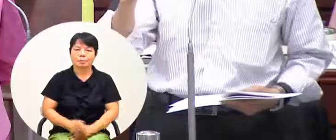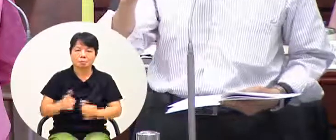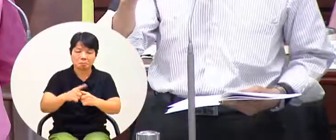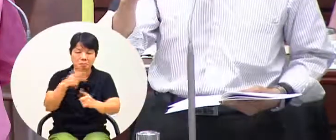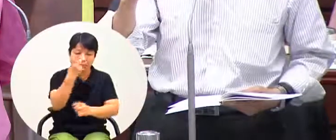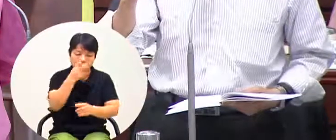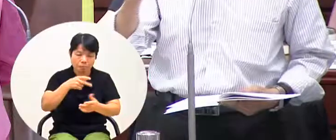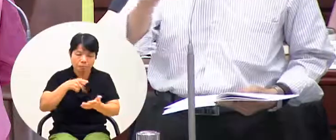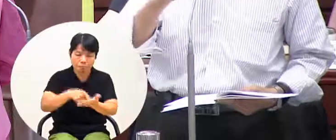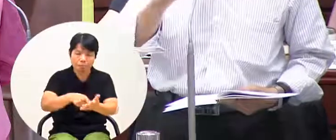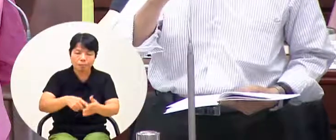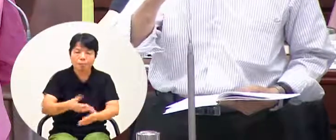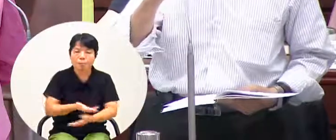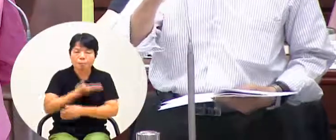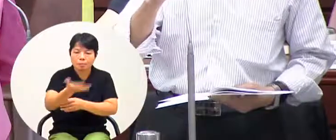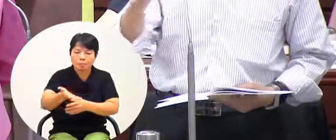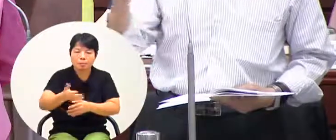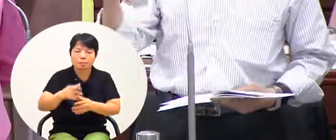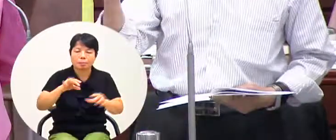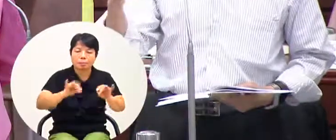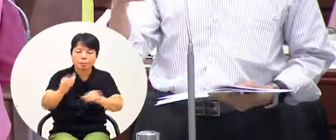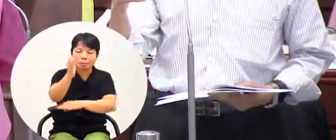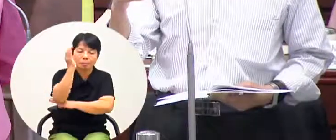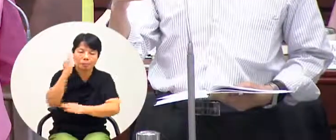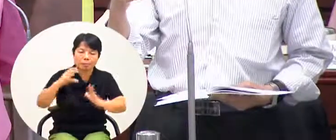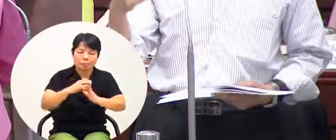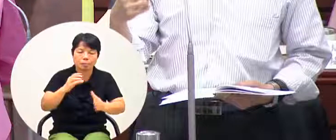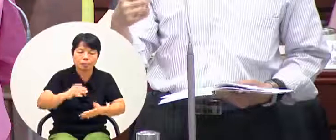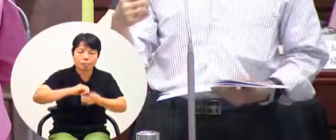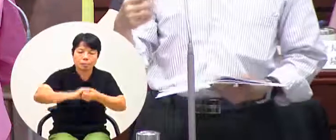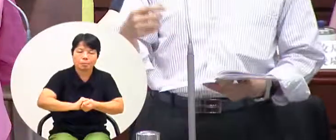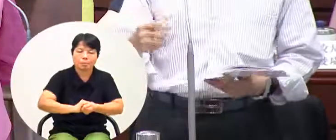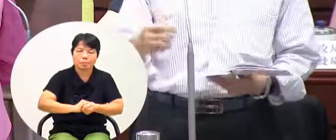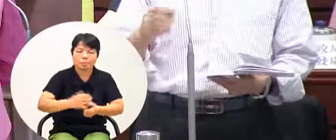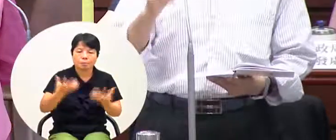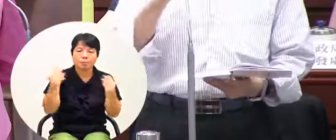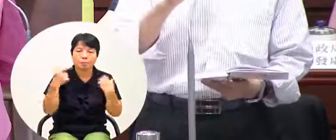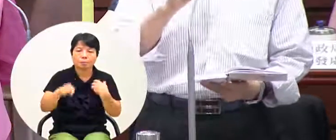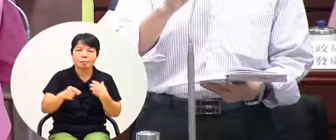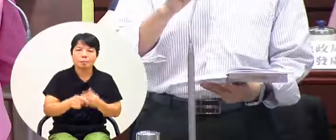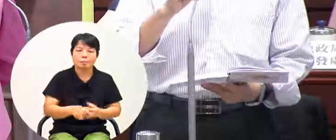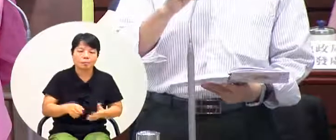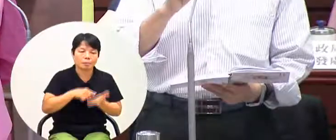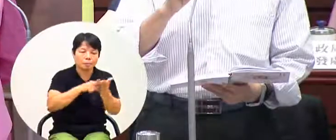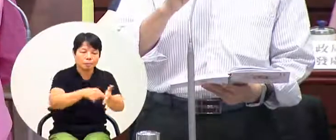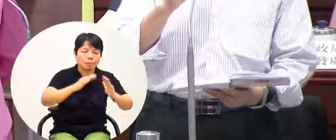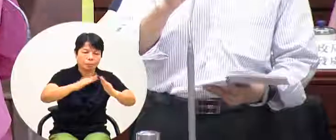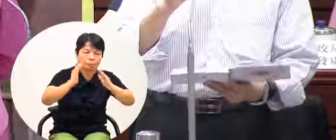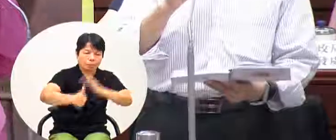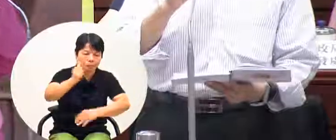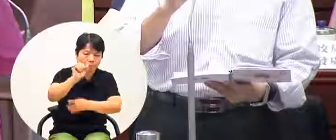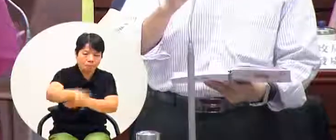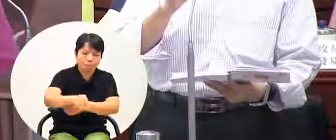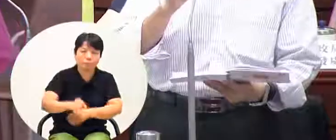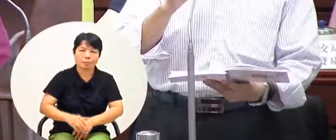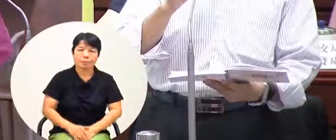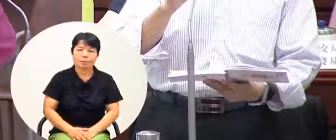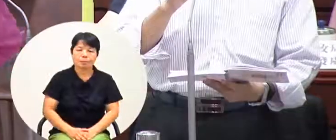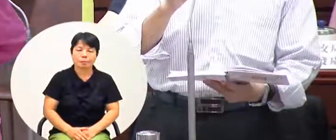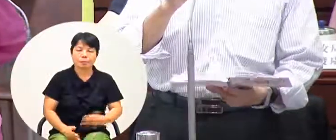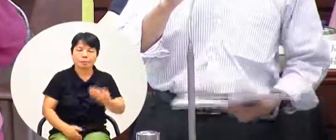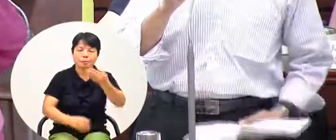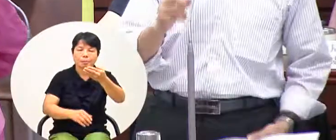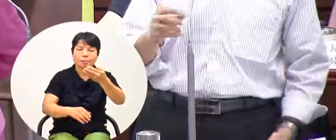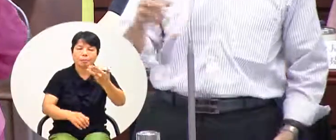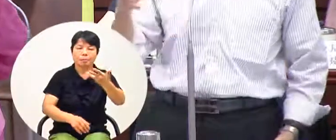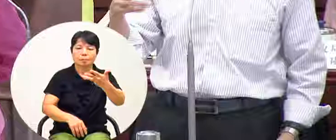开始签经费嘛，签给市长要求这些经费。那下来以后，我们在8月10号的时候，